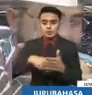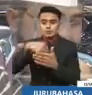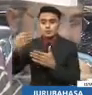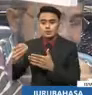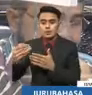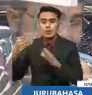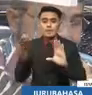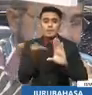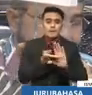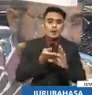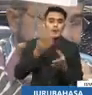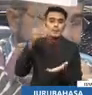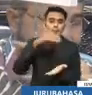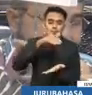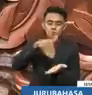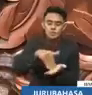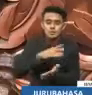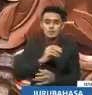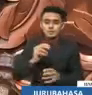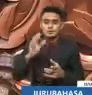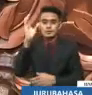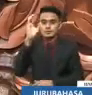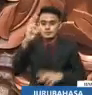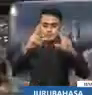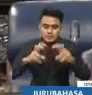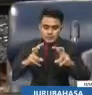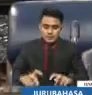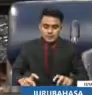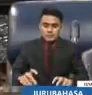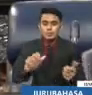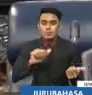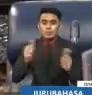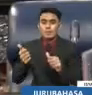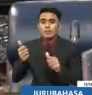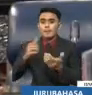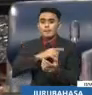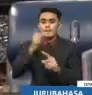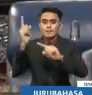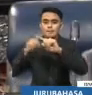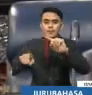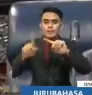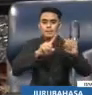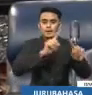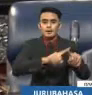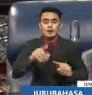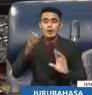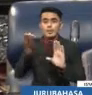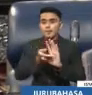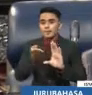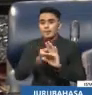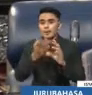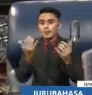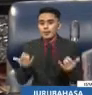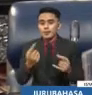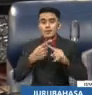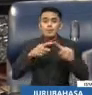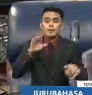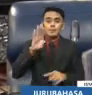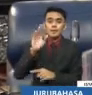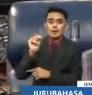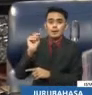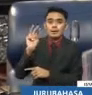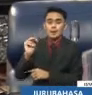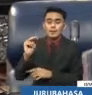oleh bank pusat dan sedang di crocker dan dikaji oleh Badan Pusat di dunia namun begitu Farmasi ini